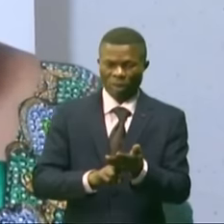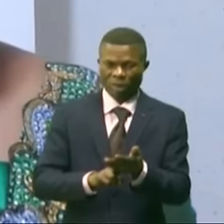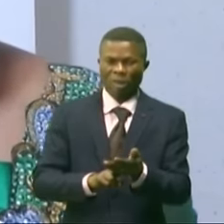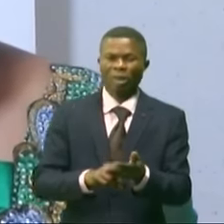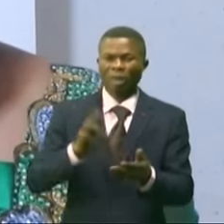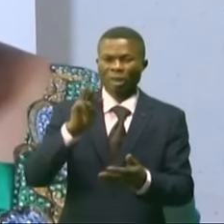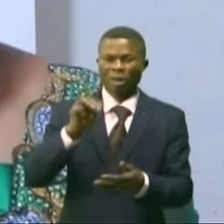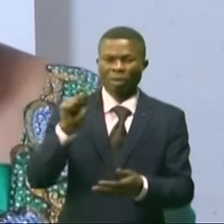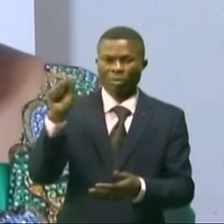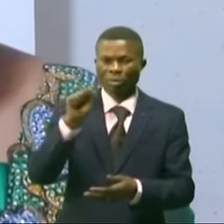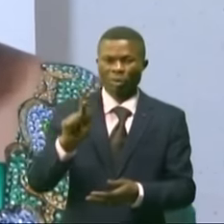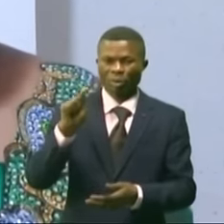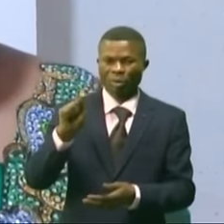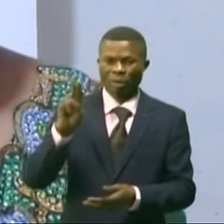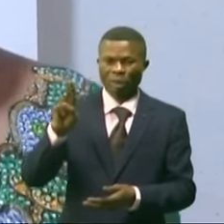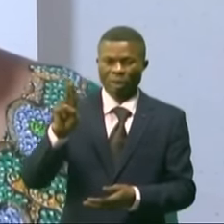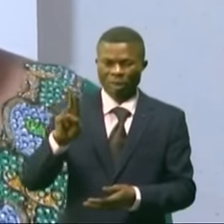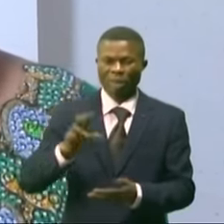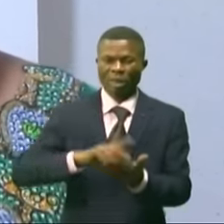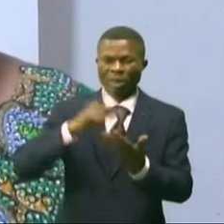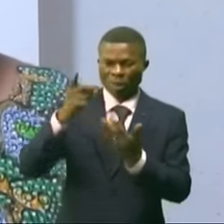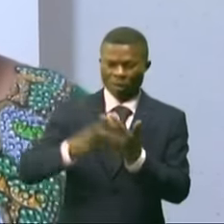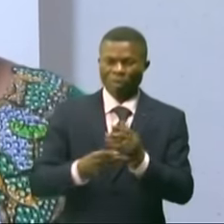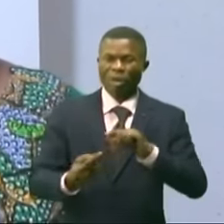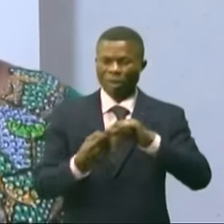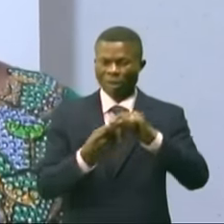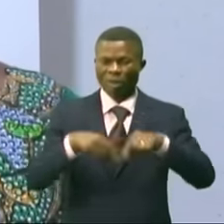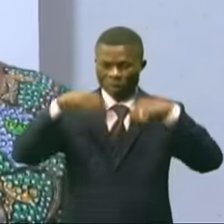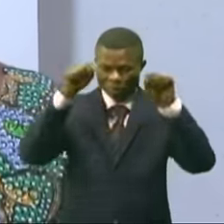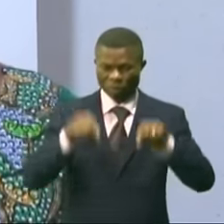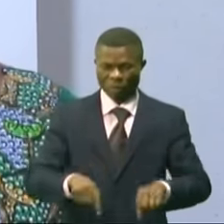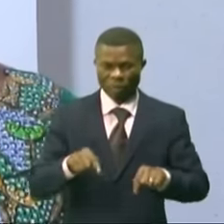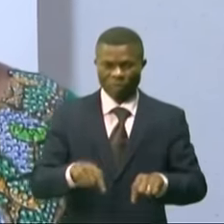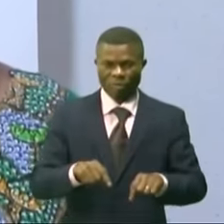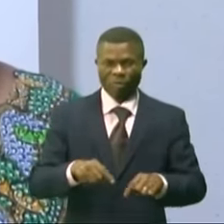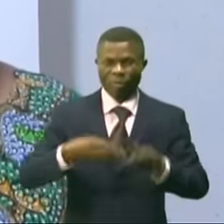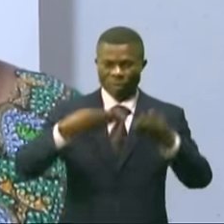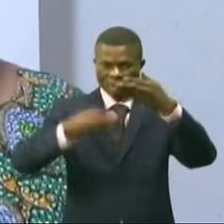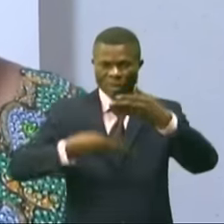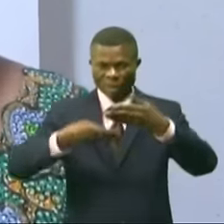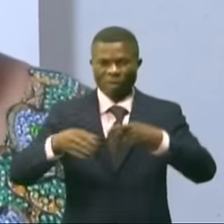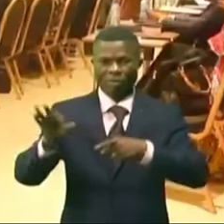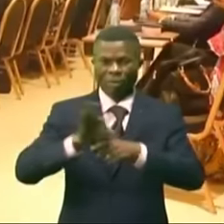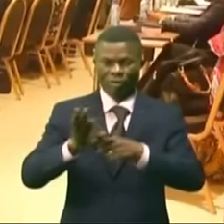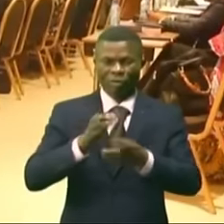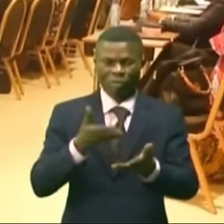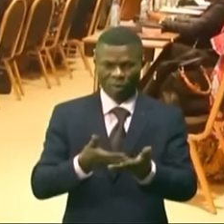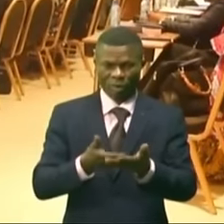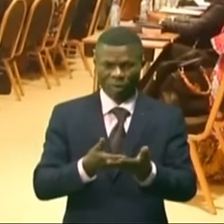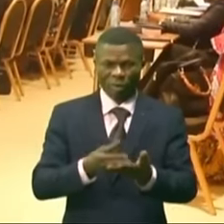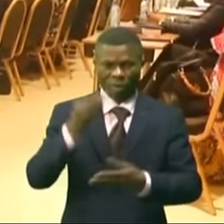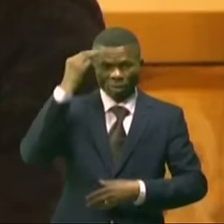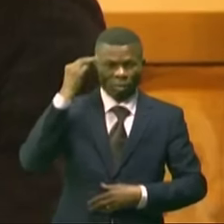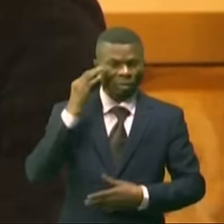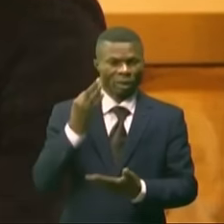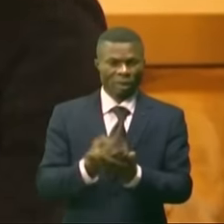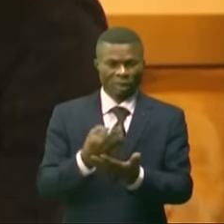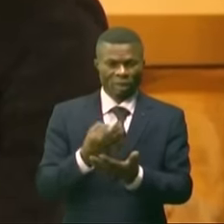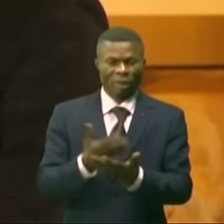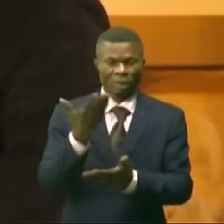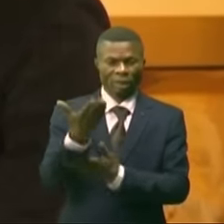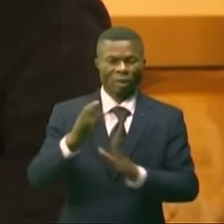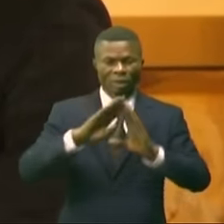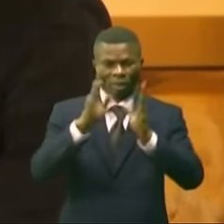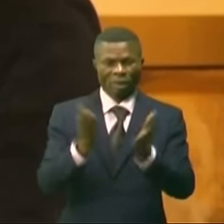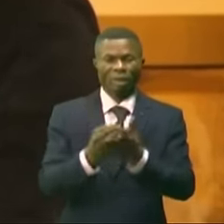plan voilà un peu la particularité euh pour cette année pour ce ces 9e assises le ministre de finances a appelé les